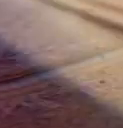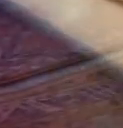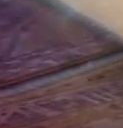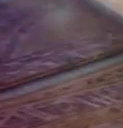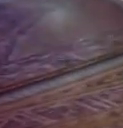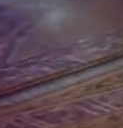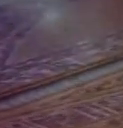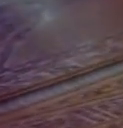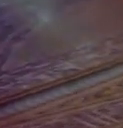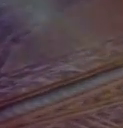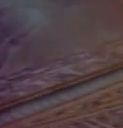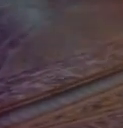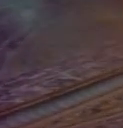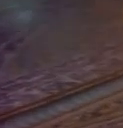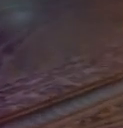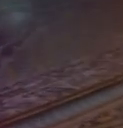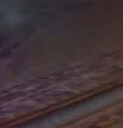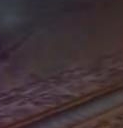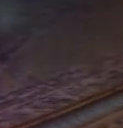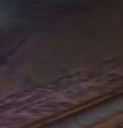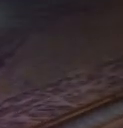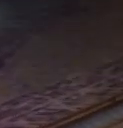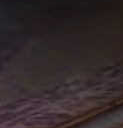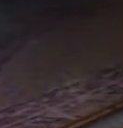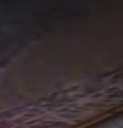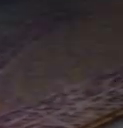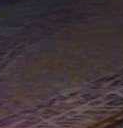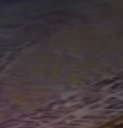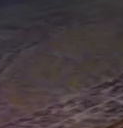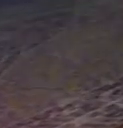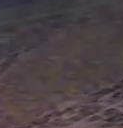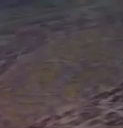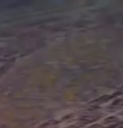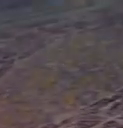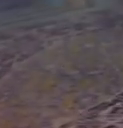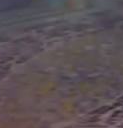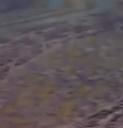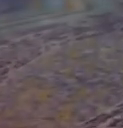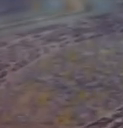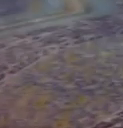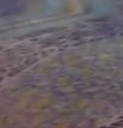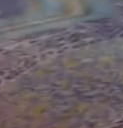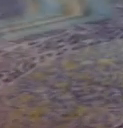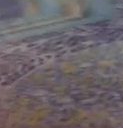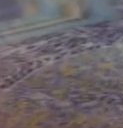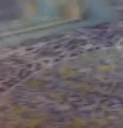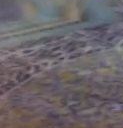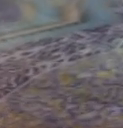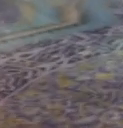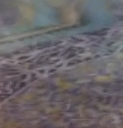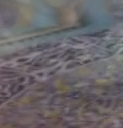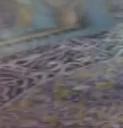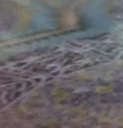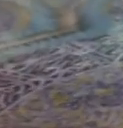فقال صلى الله عليه وسلم: قتلوه قتلهم الله، هلا سألوا إذا